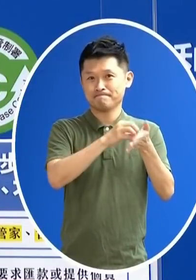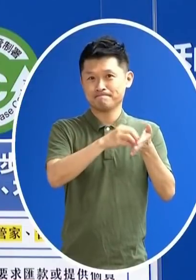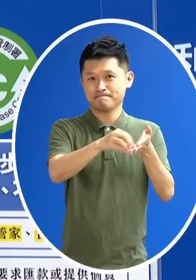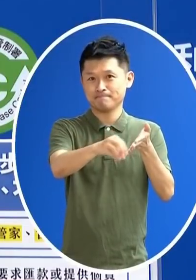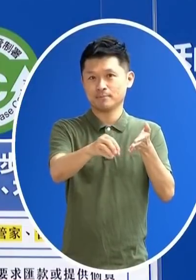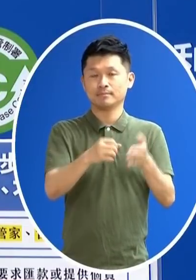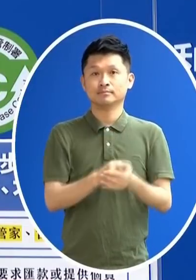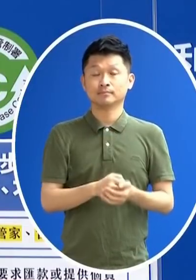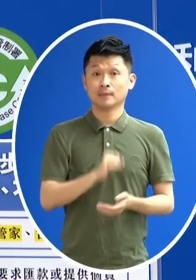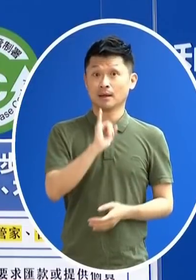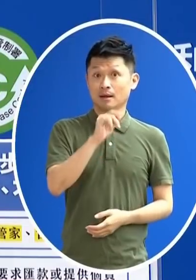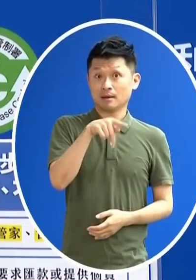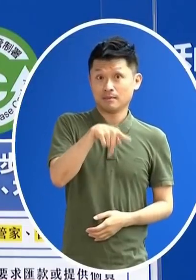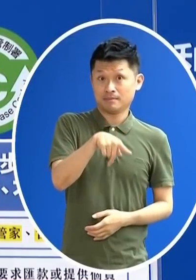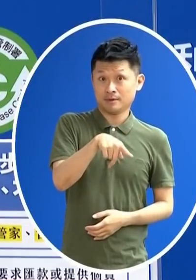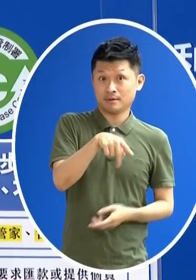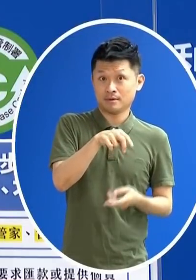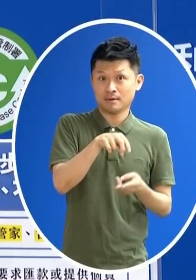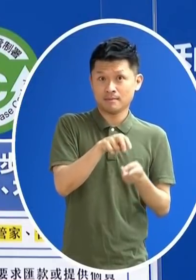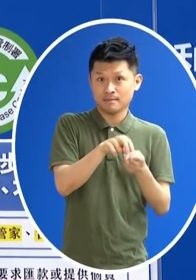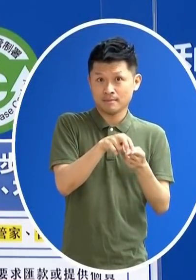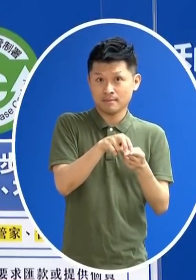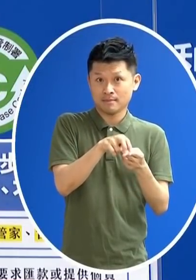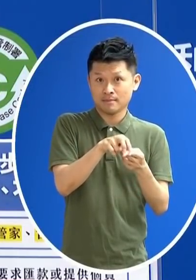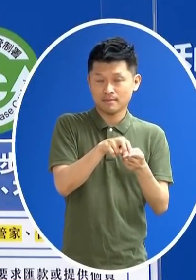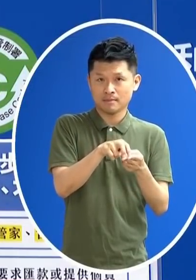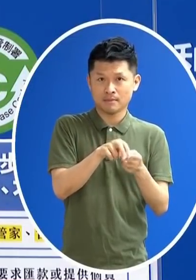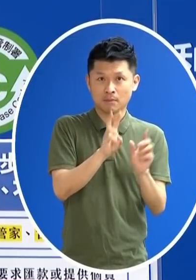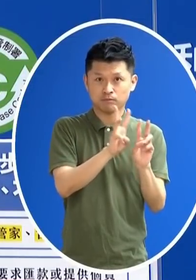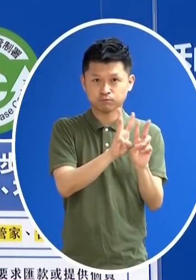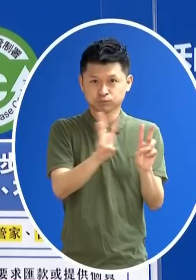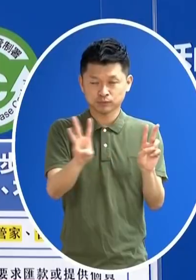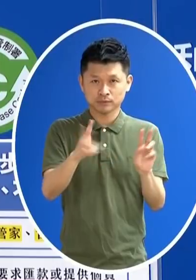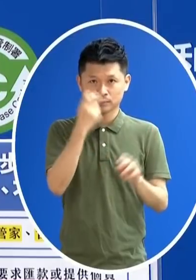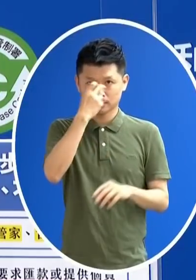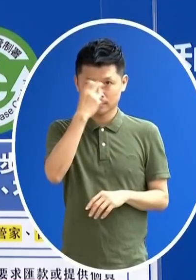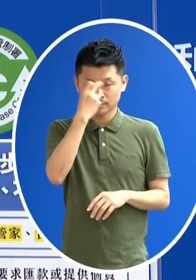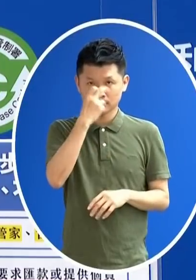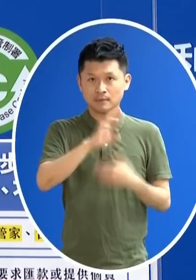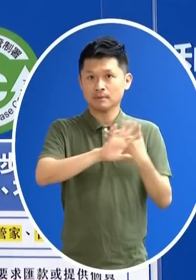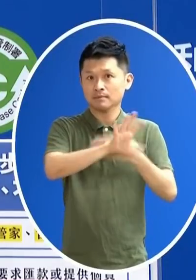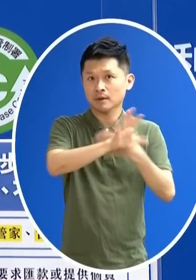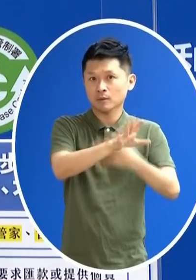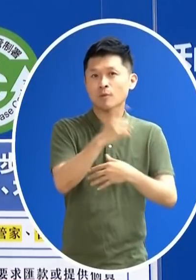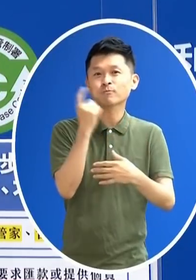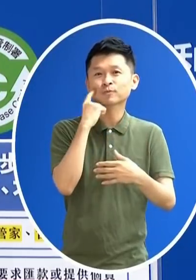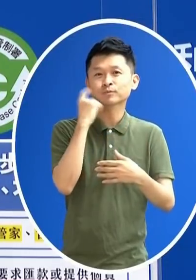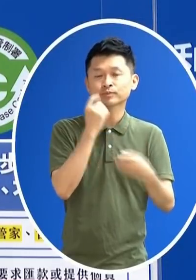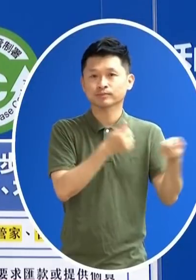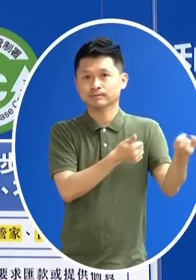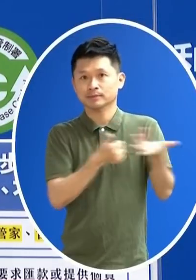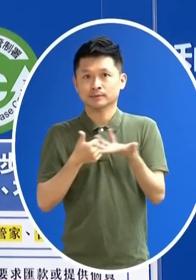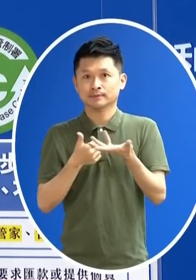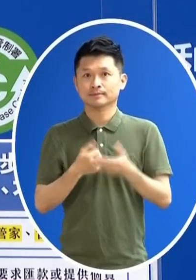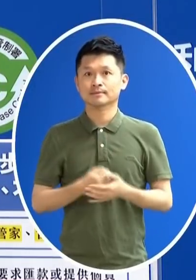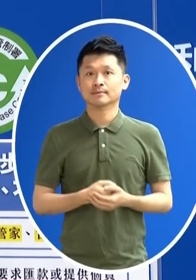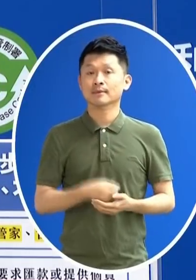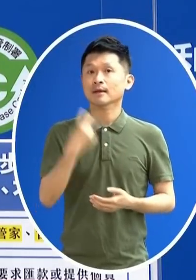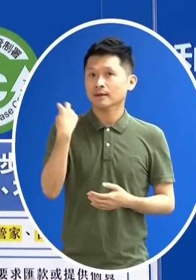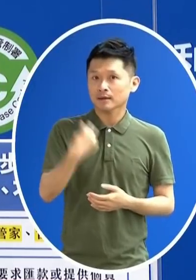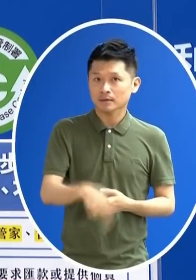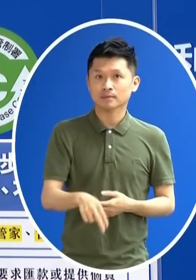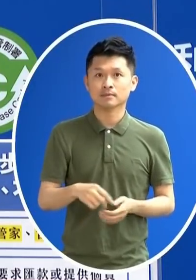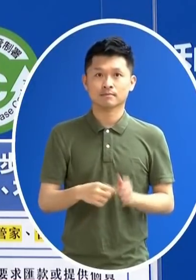这个 IP 我们经过我们的查询，这也是来自于境外的一个假讯息。那我们也不断